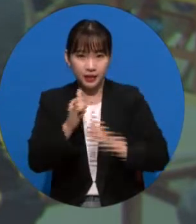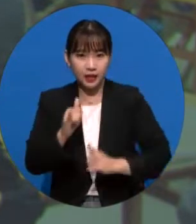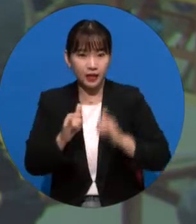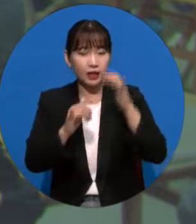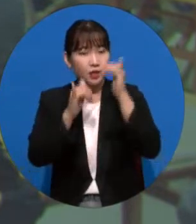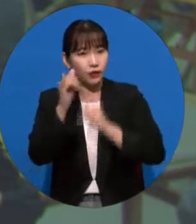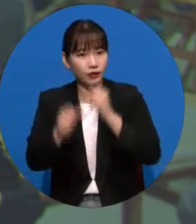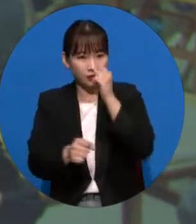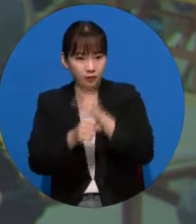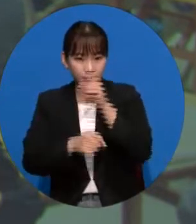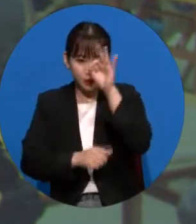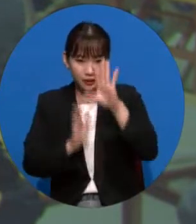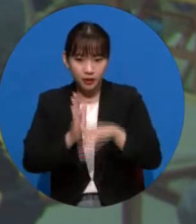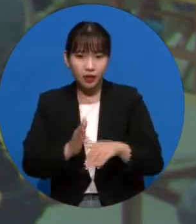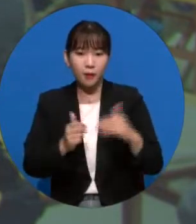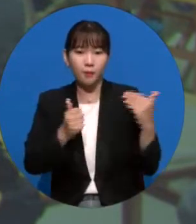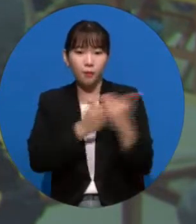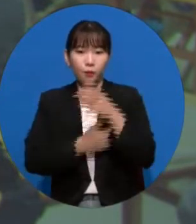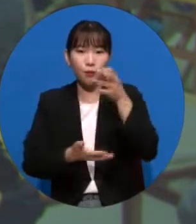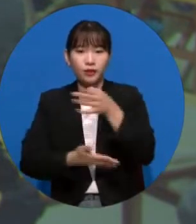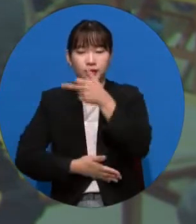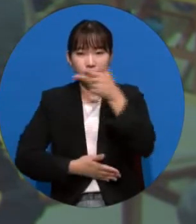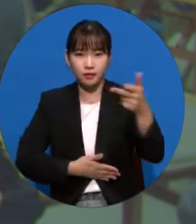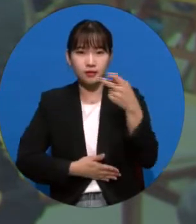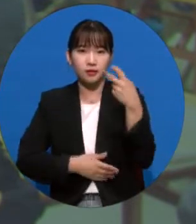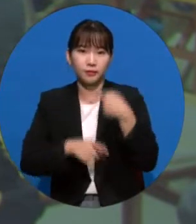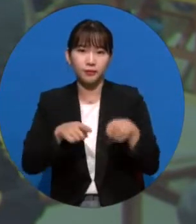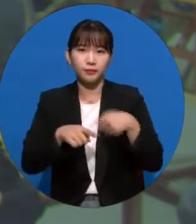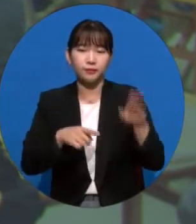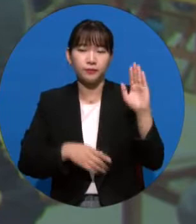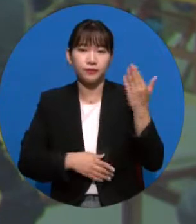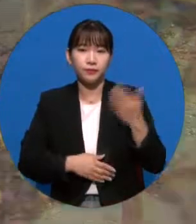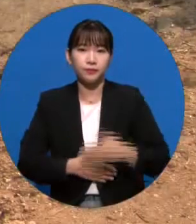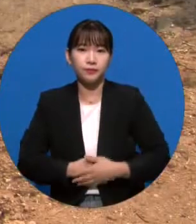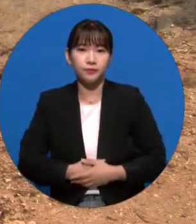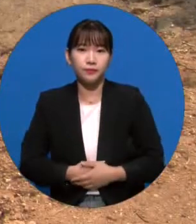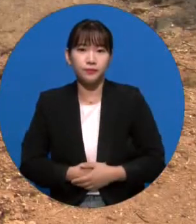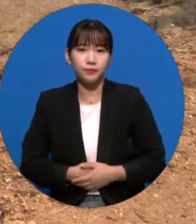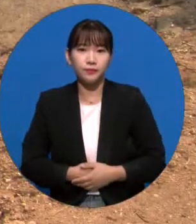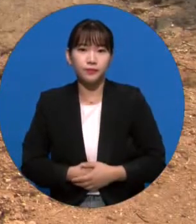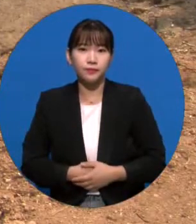보존 가치가 높은 것으로 평가됐습니다. 신광학 기자입니다.